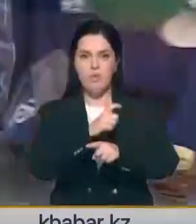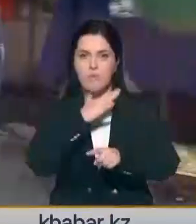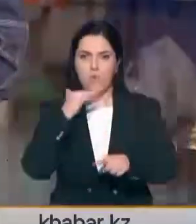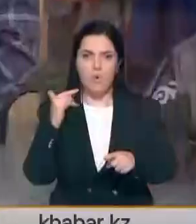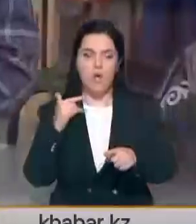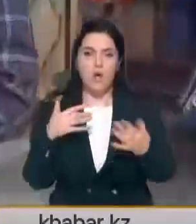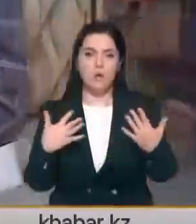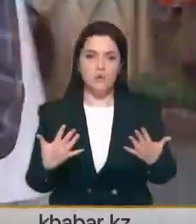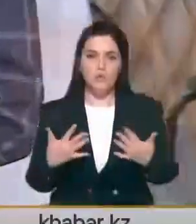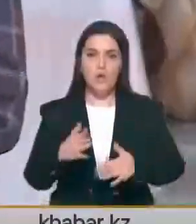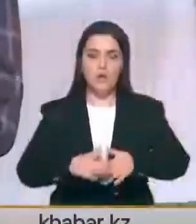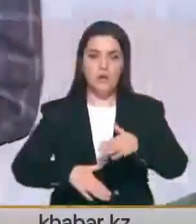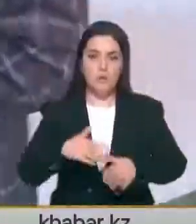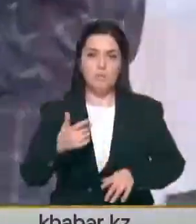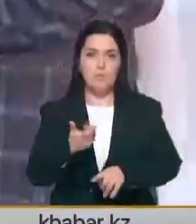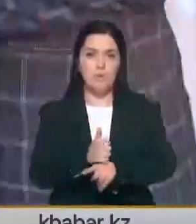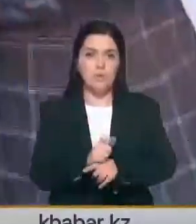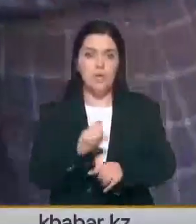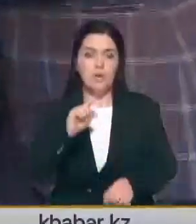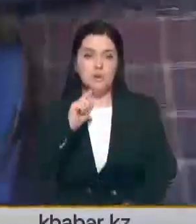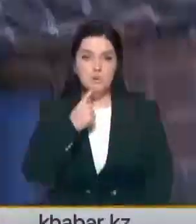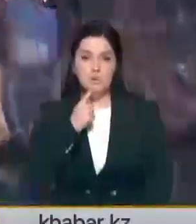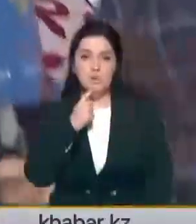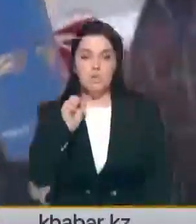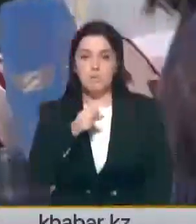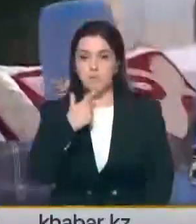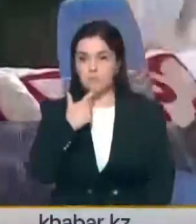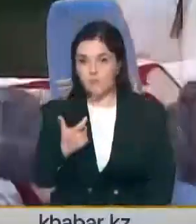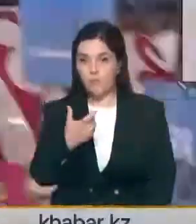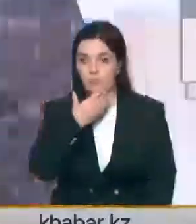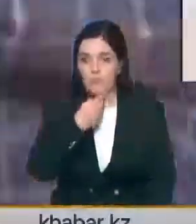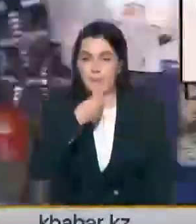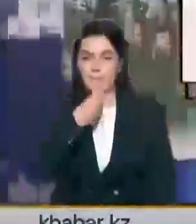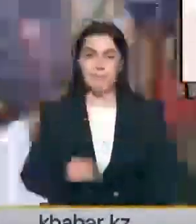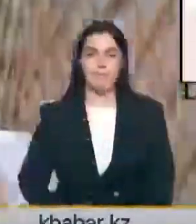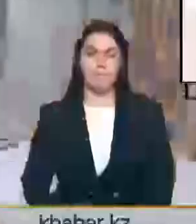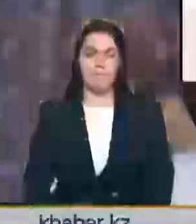работы. Очень сложно пройти мимо такой красоты. Можно посмотреть? Да, конечно.